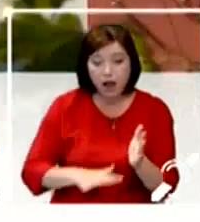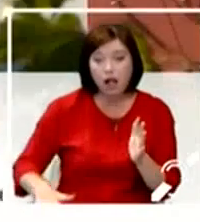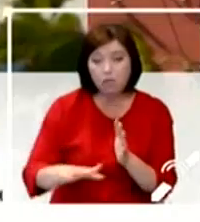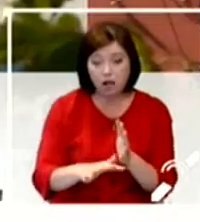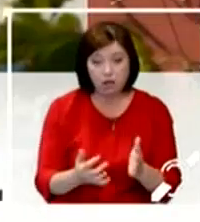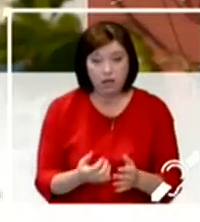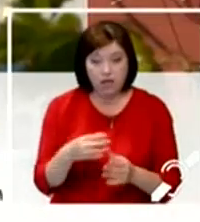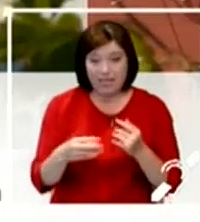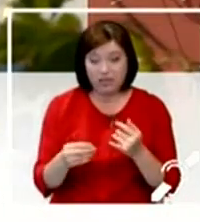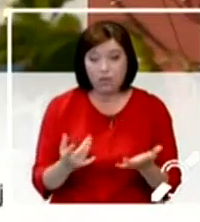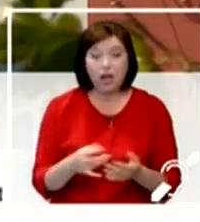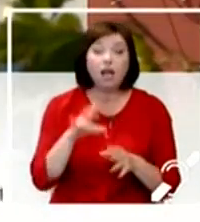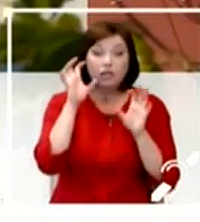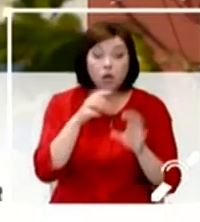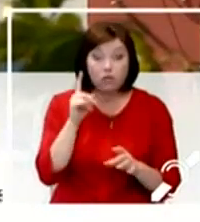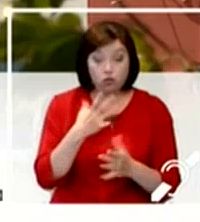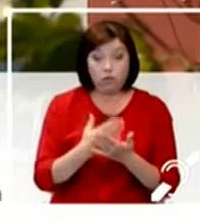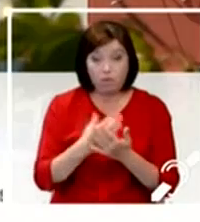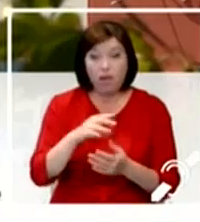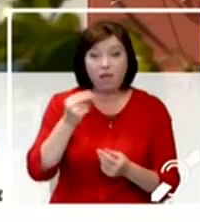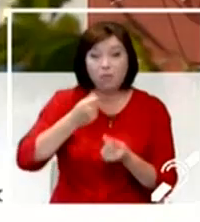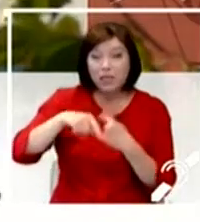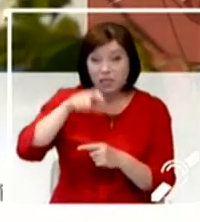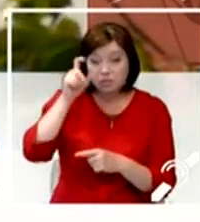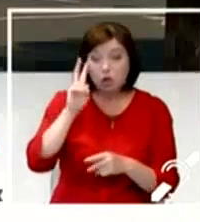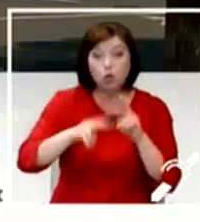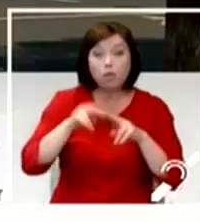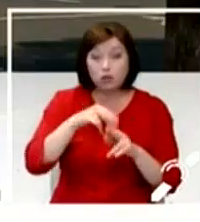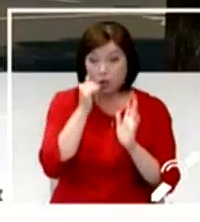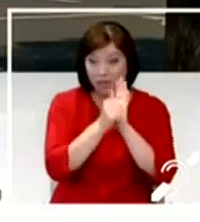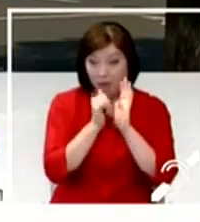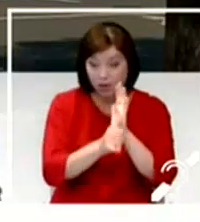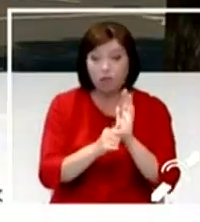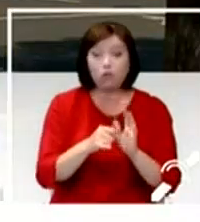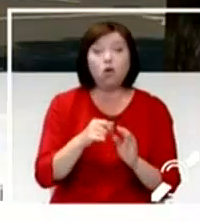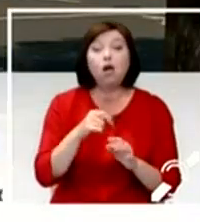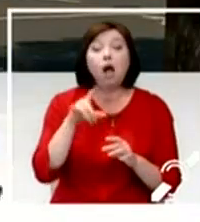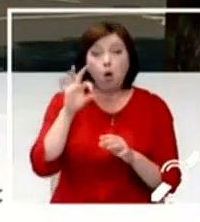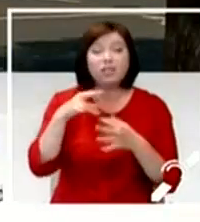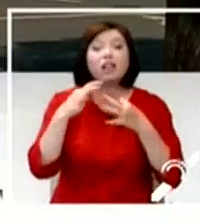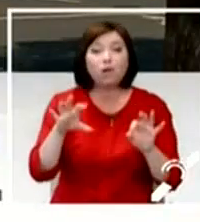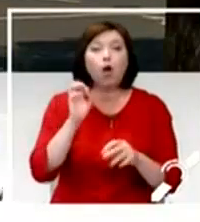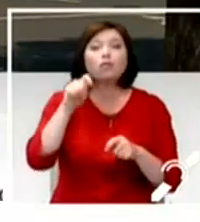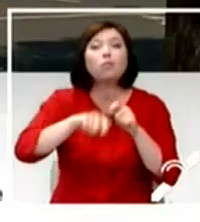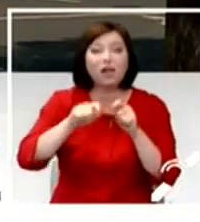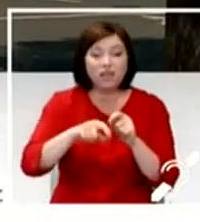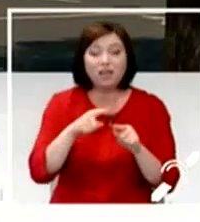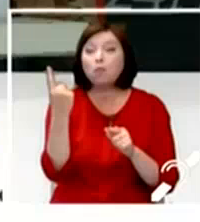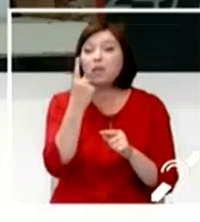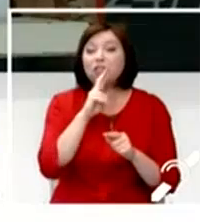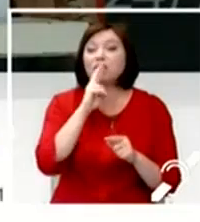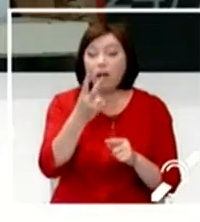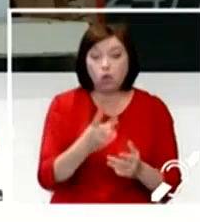de alături. Legea spune însă că un agent economic care a construit o stație de alimentare este scutit în primii 2 ani de verificări. Reamintim că în